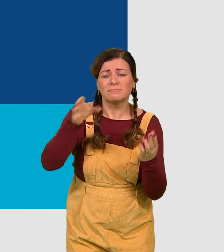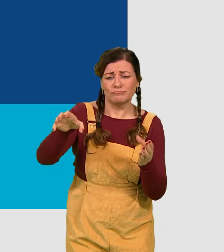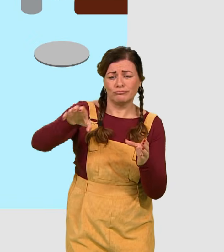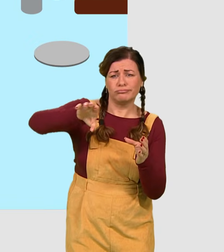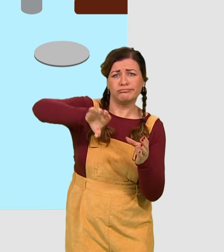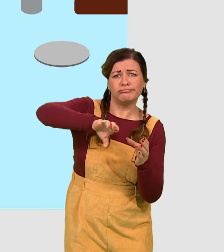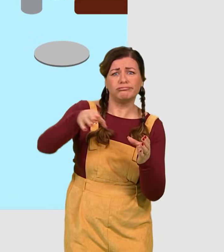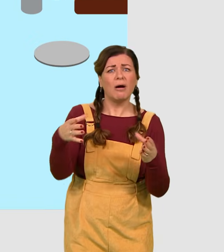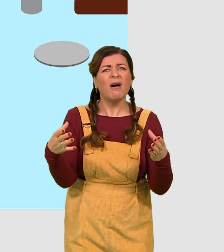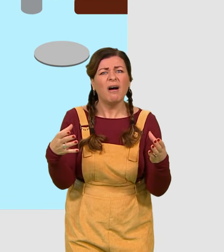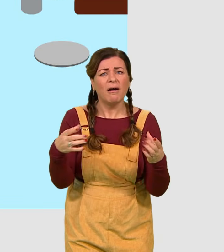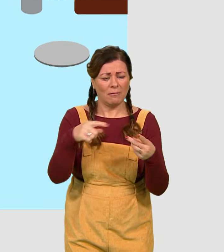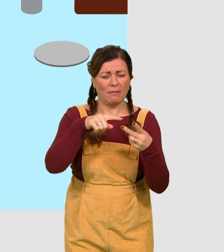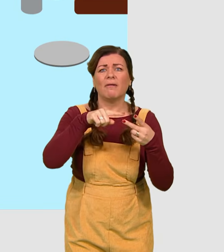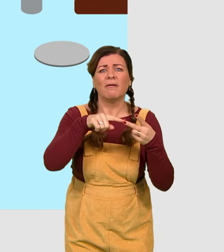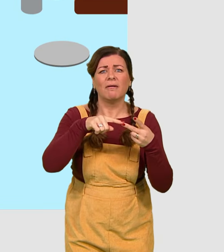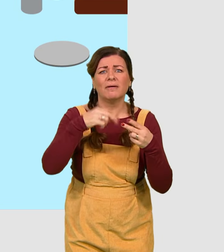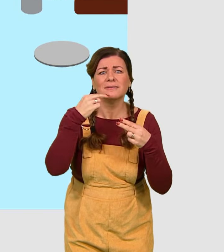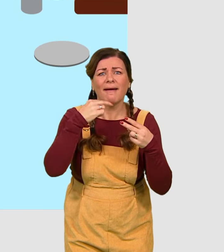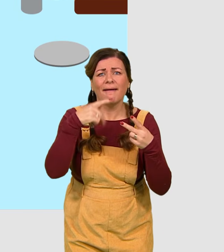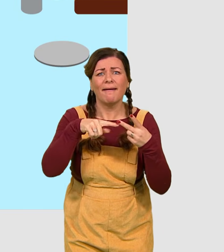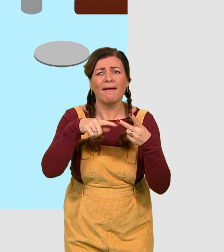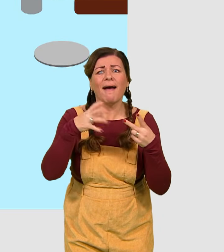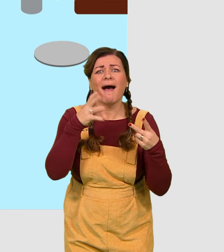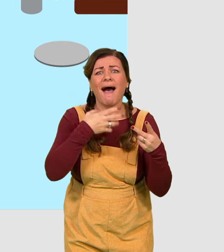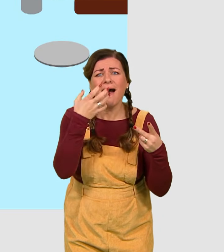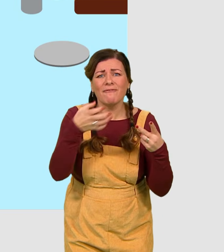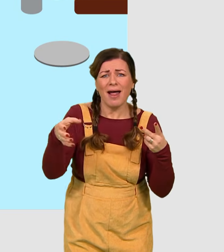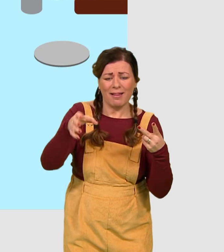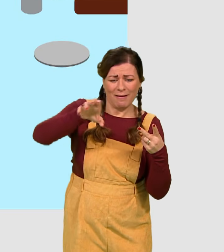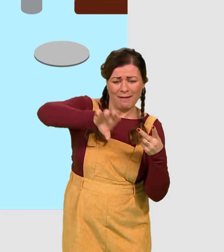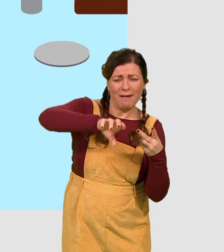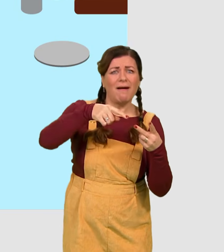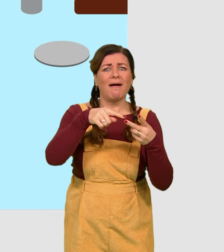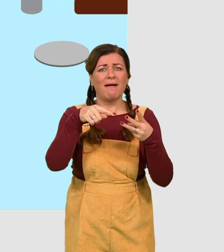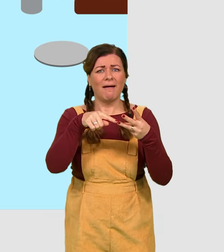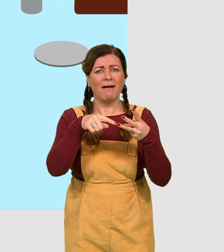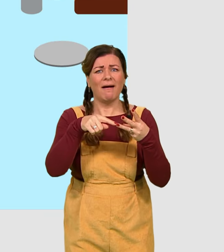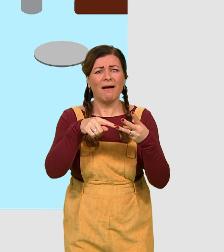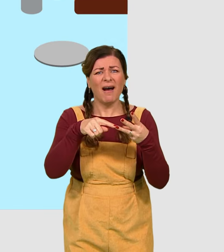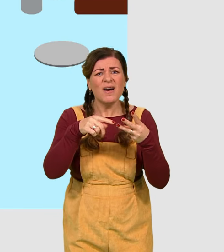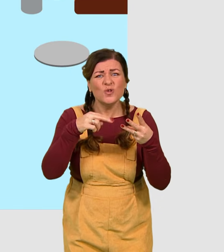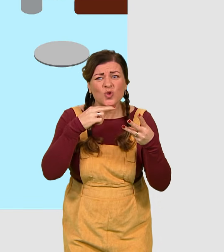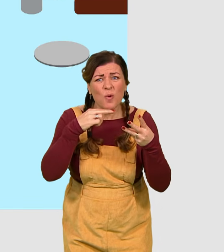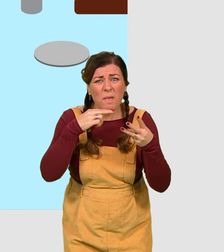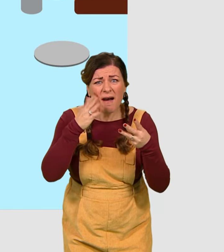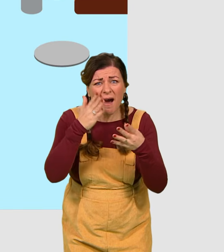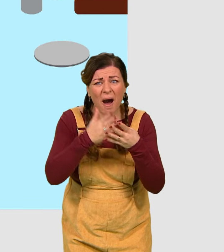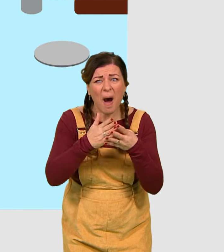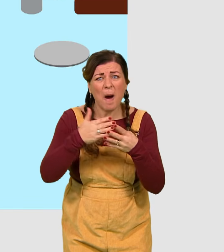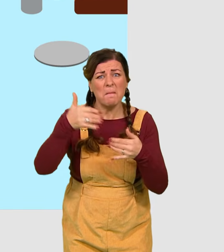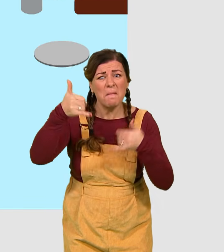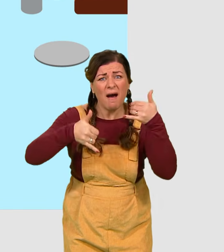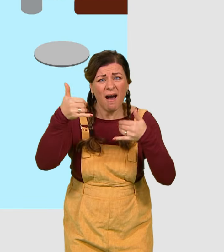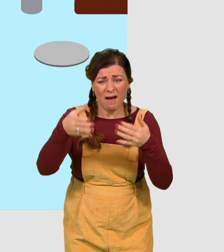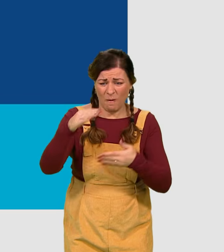hedyn. Amser te, sudd afal. Ac amser swper, roedd rhaid tywallt peint o lefrith i mewn i'r twll.